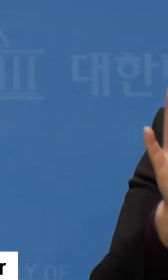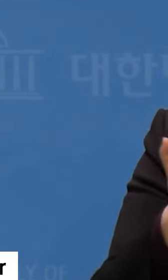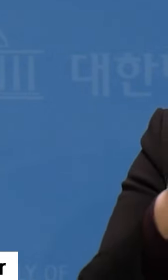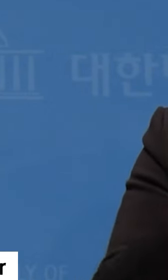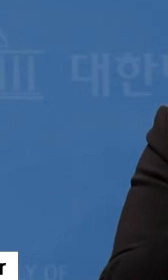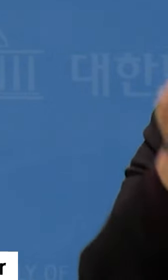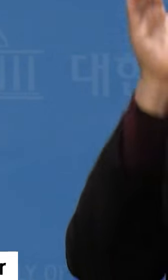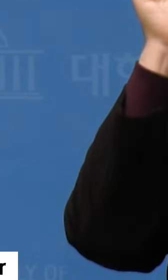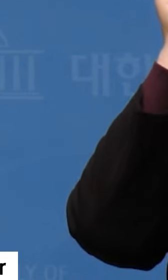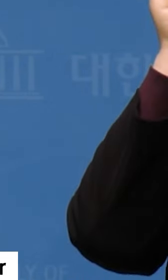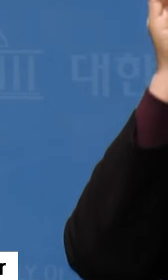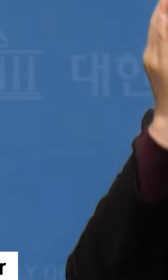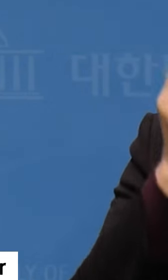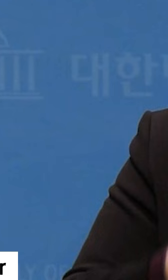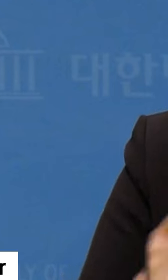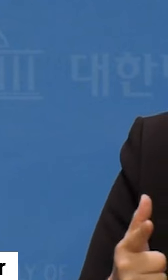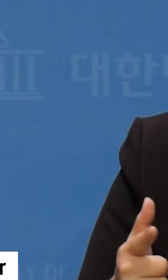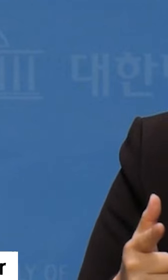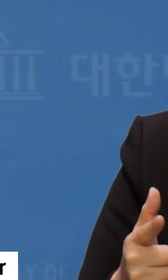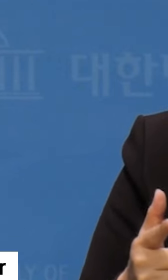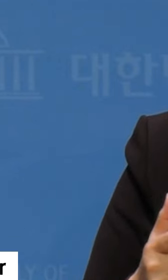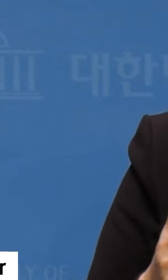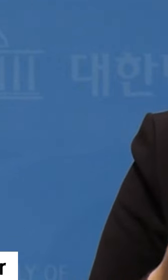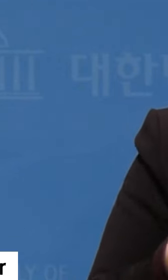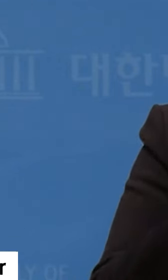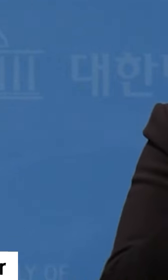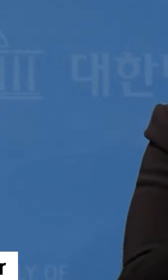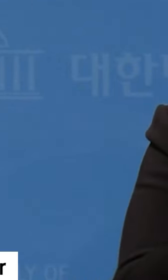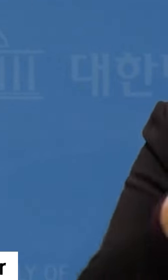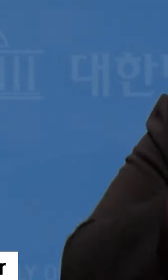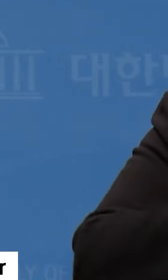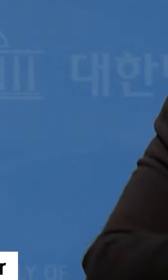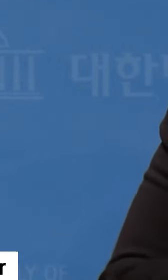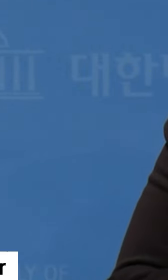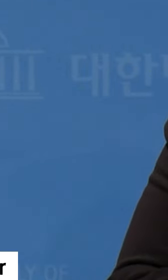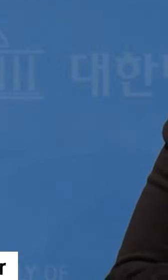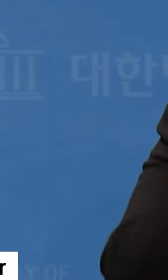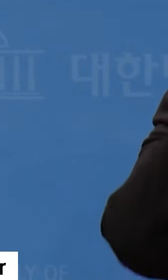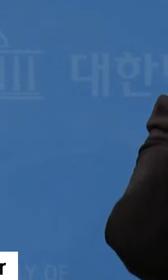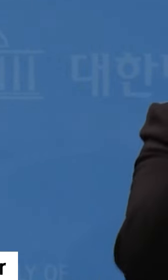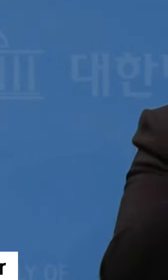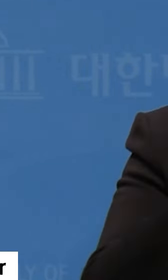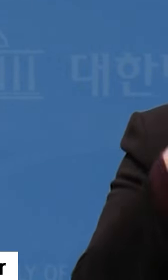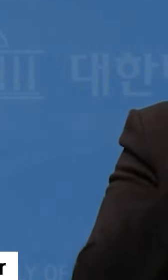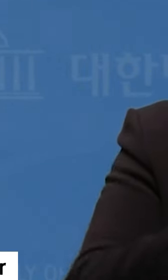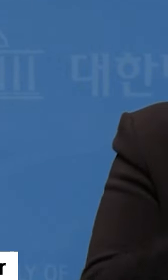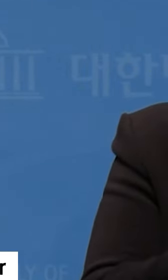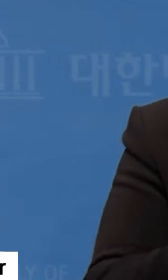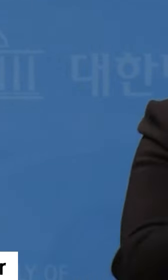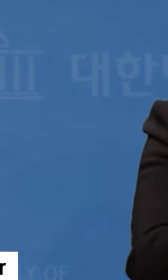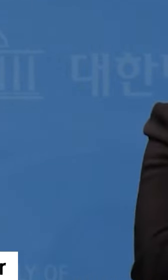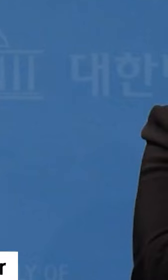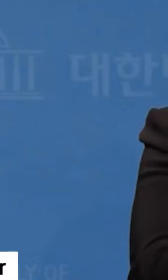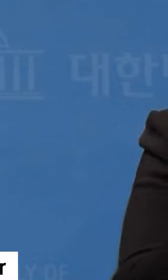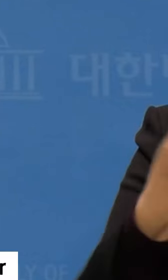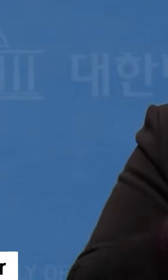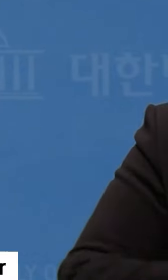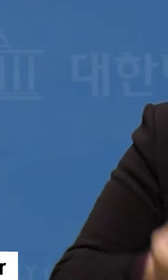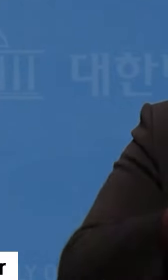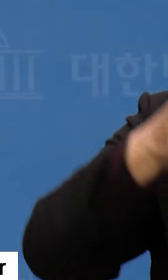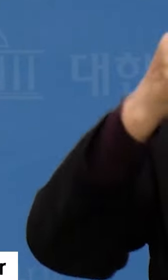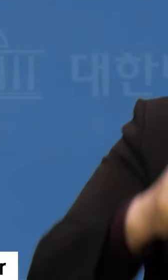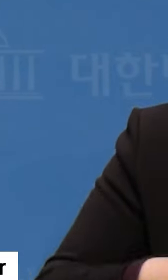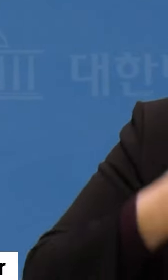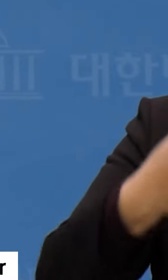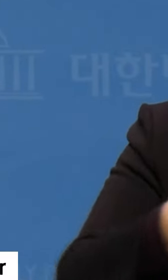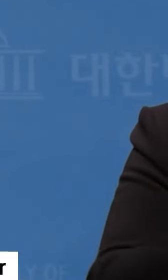국민의 기대에 부응하고 있지 못합니다. 민심을 나침반으로 삼아 더 많이 참여하고 목소리를 낼